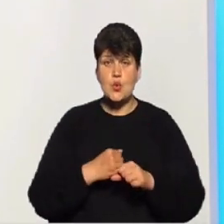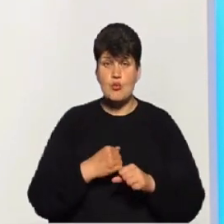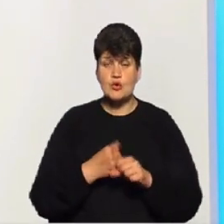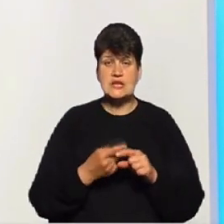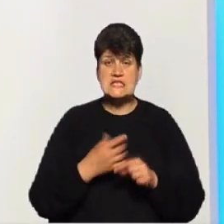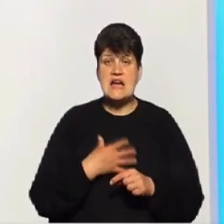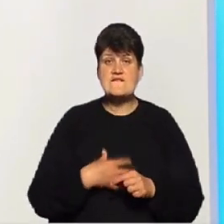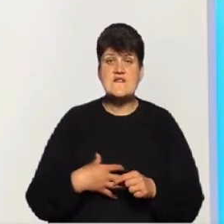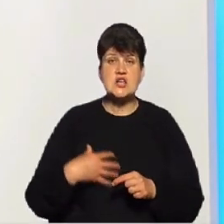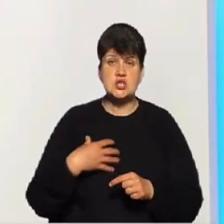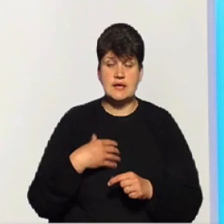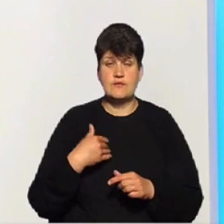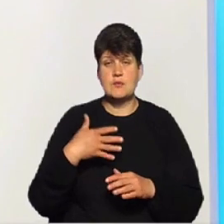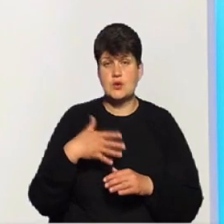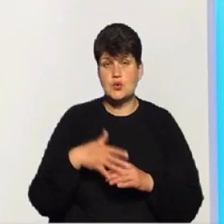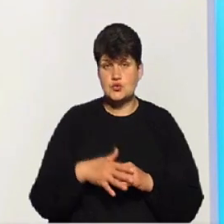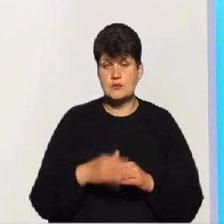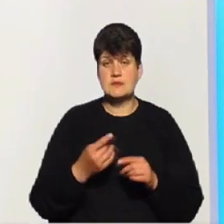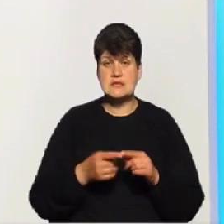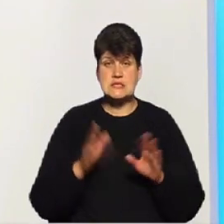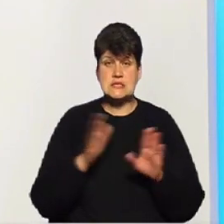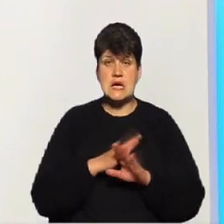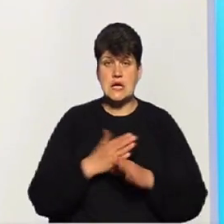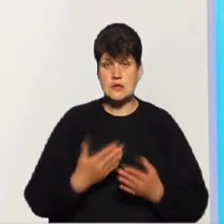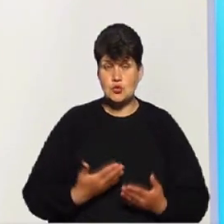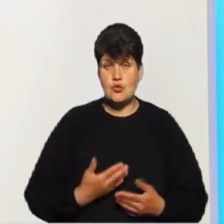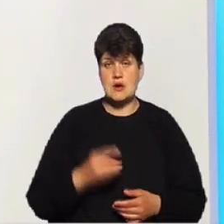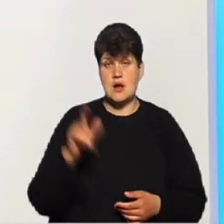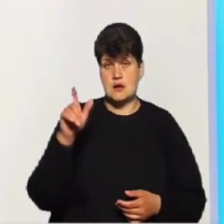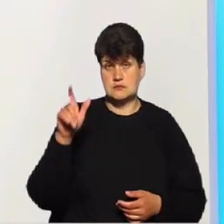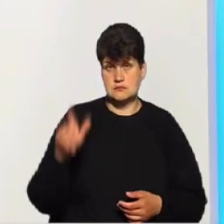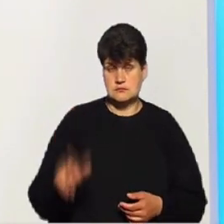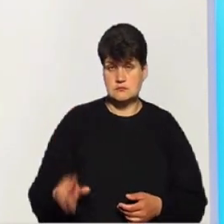це дуже важливо, бо це, ми розуміємо, це все-таки доля дитини, людини, і